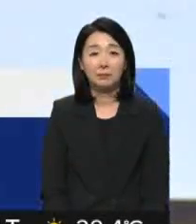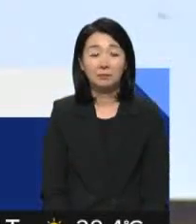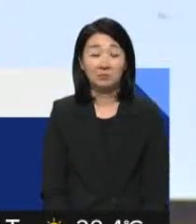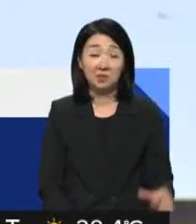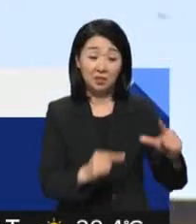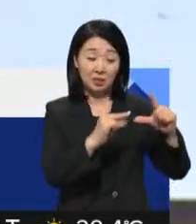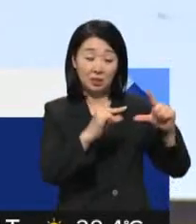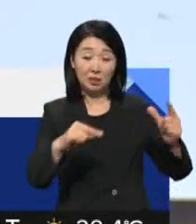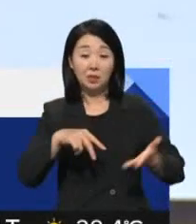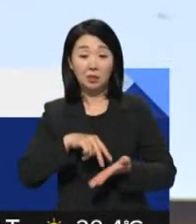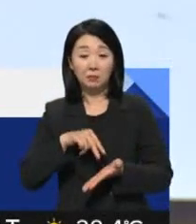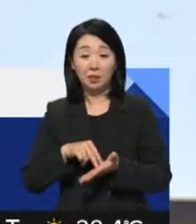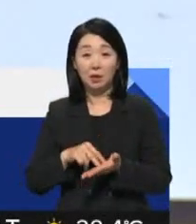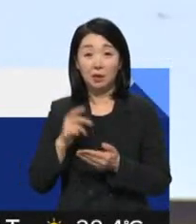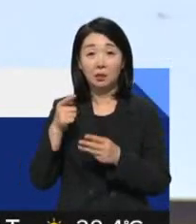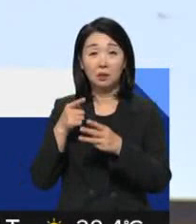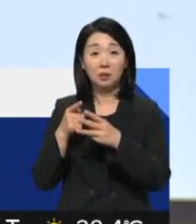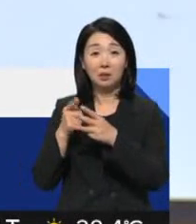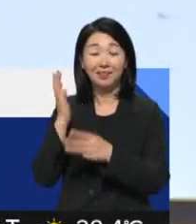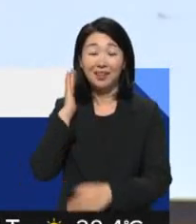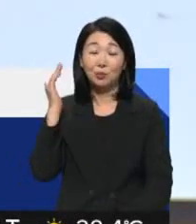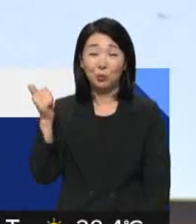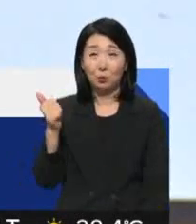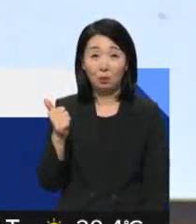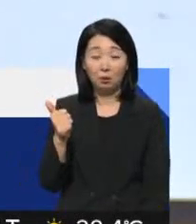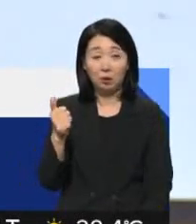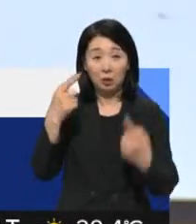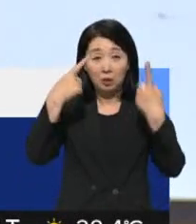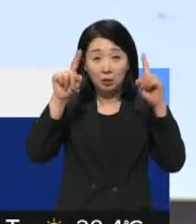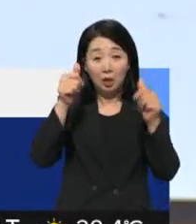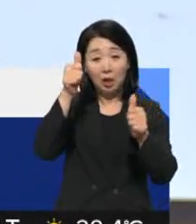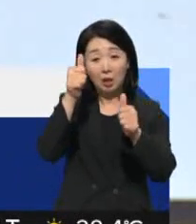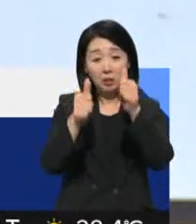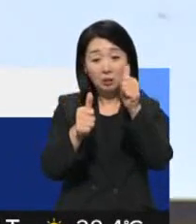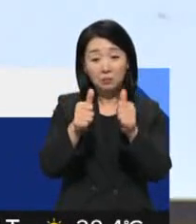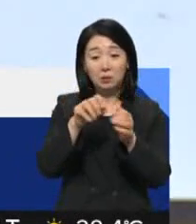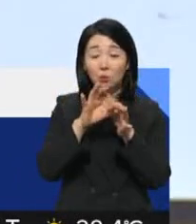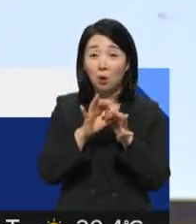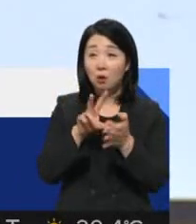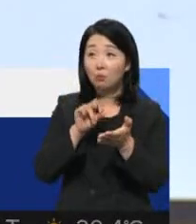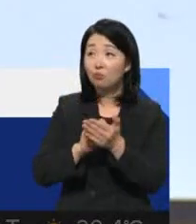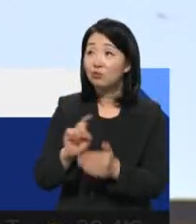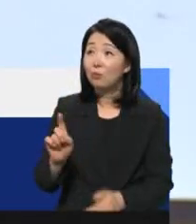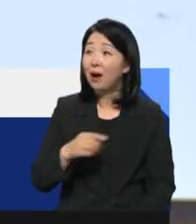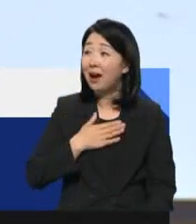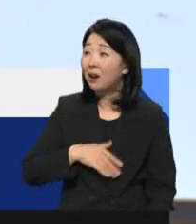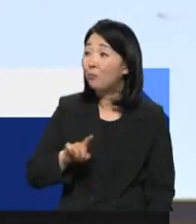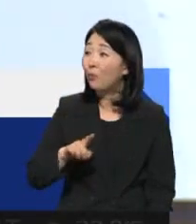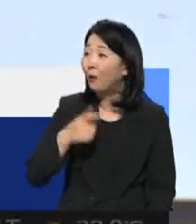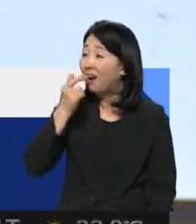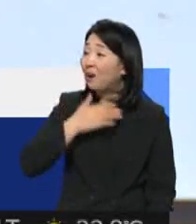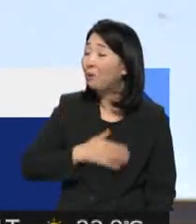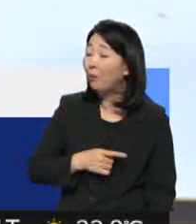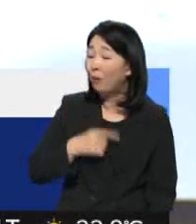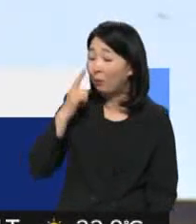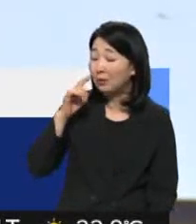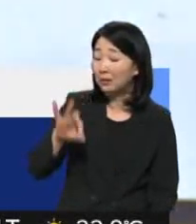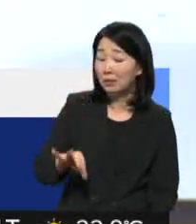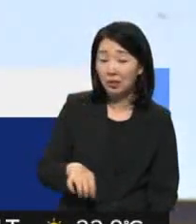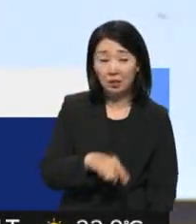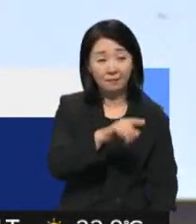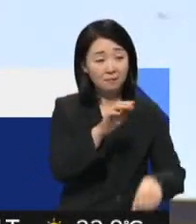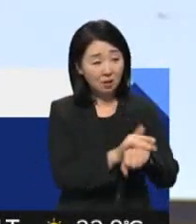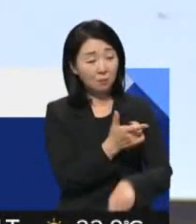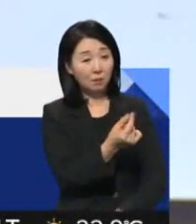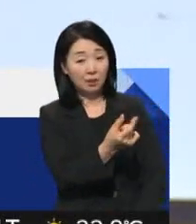일각에서는 대통령께서 입시에 대해서 뭘 아시느냐는 식으로 폄하하고 있는데 헛다리 짚은 것임을